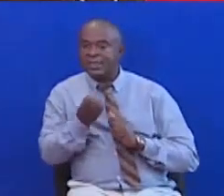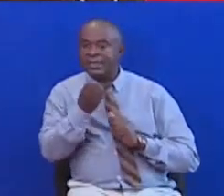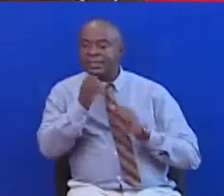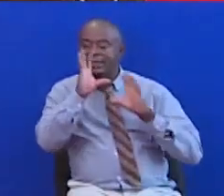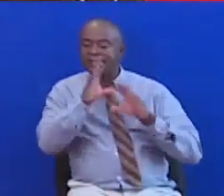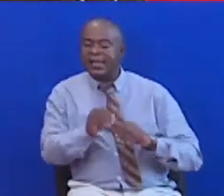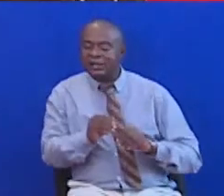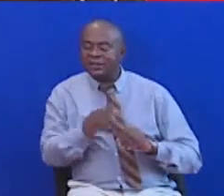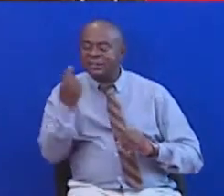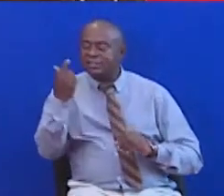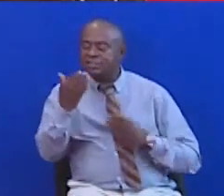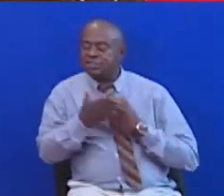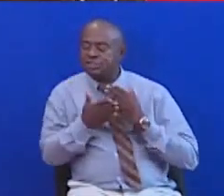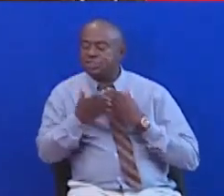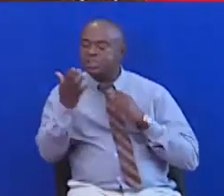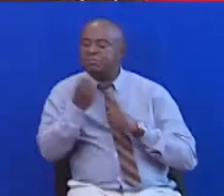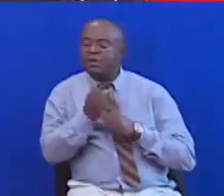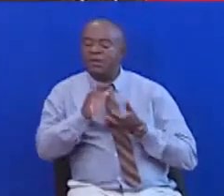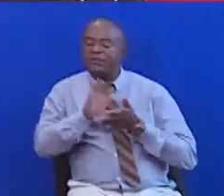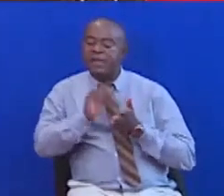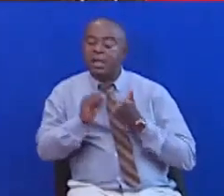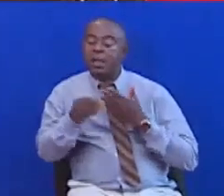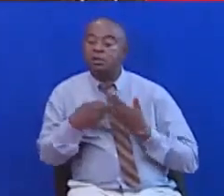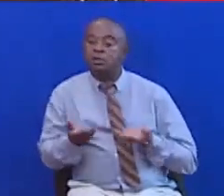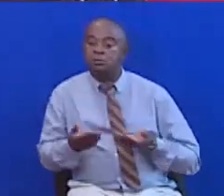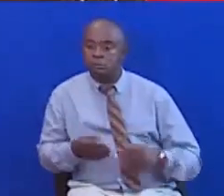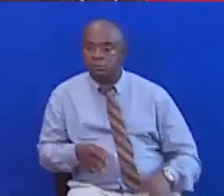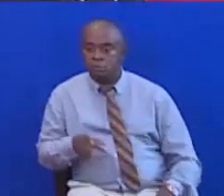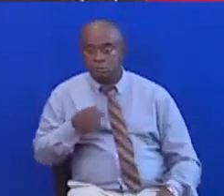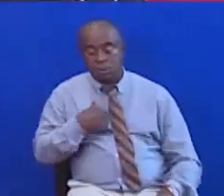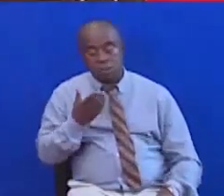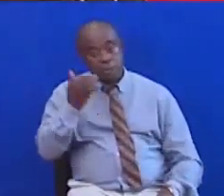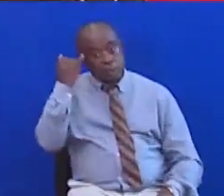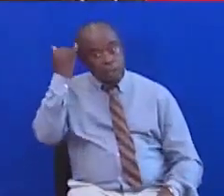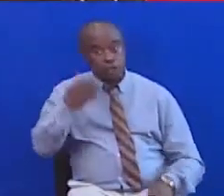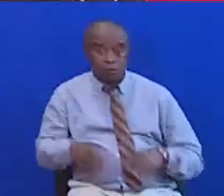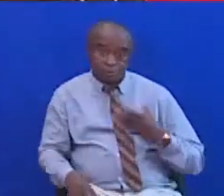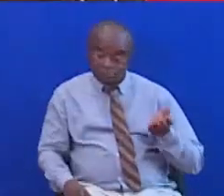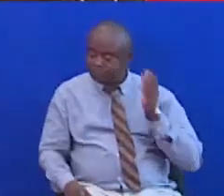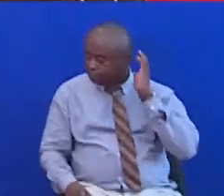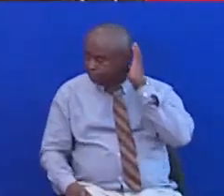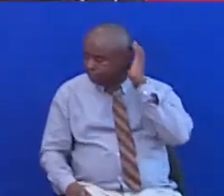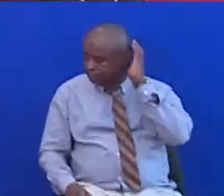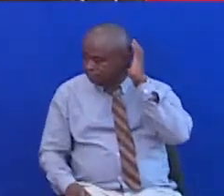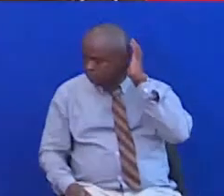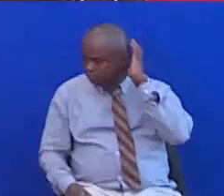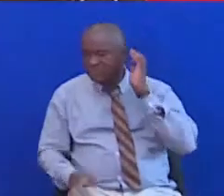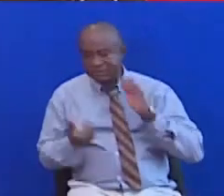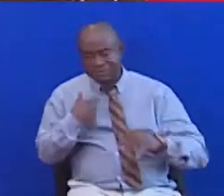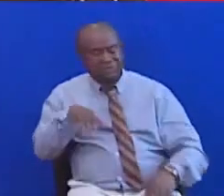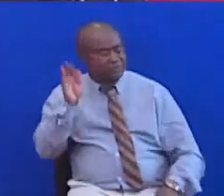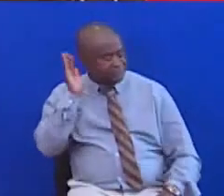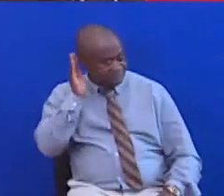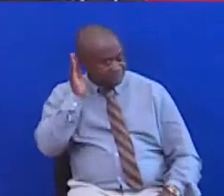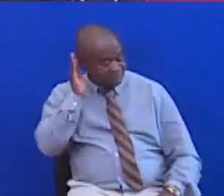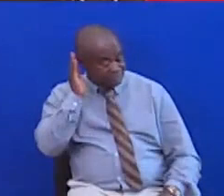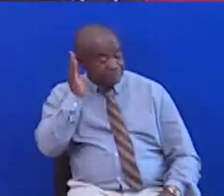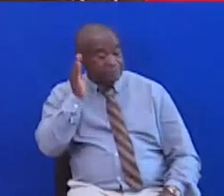limepata nini. Mimi nashauri, tasikiliza,